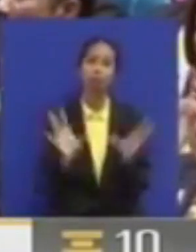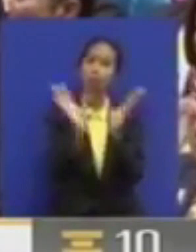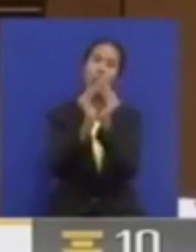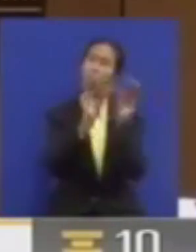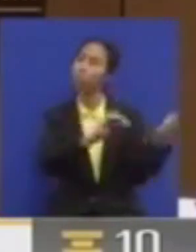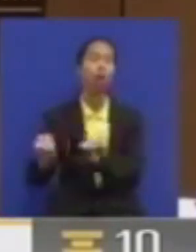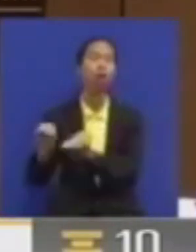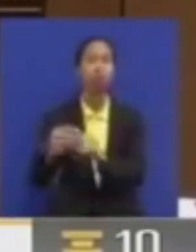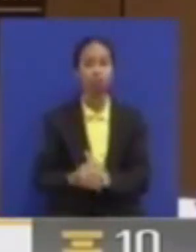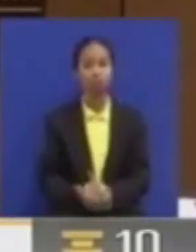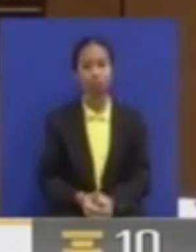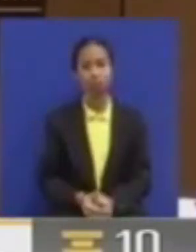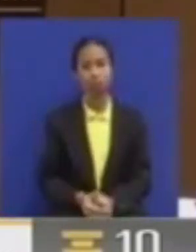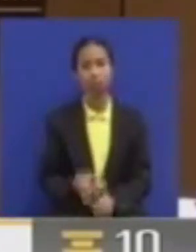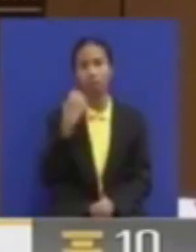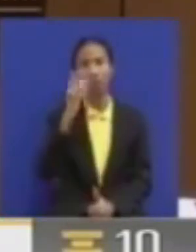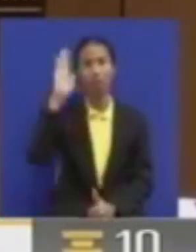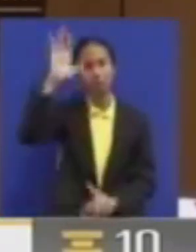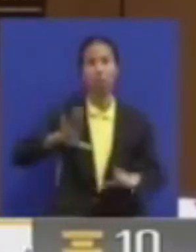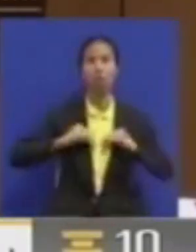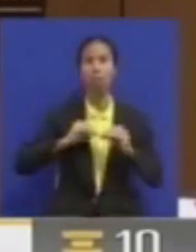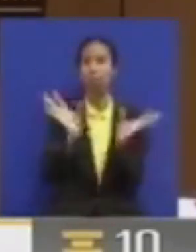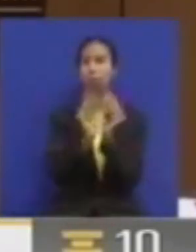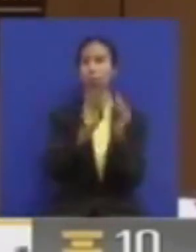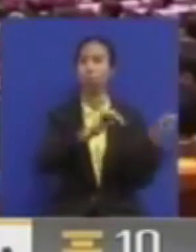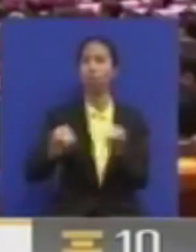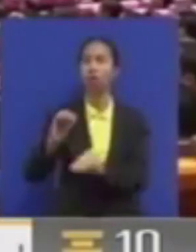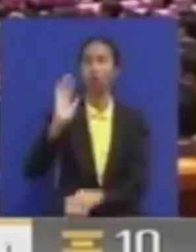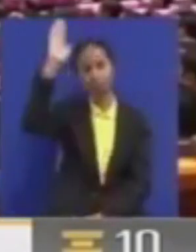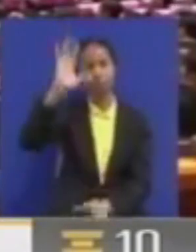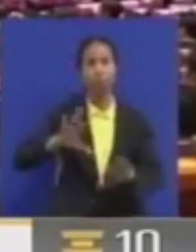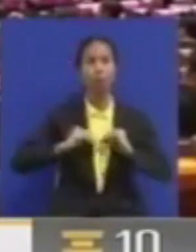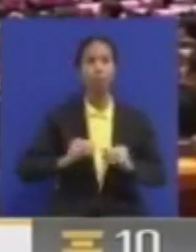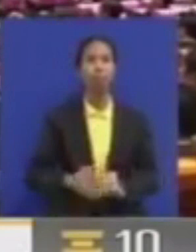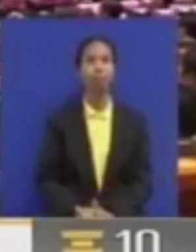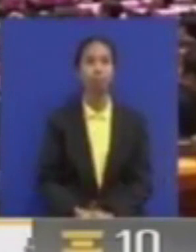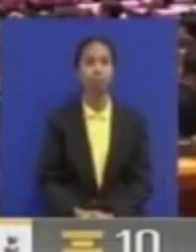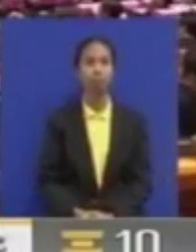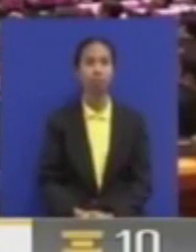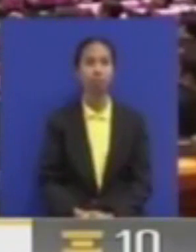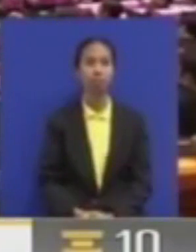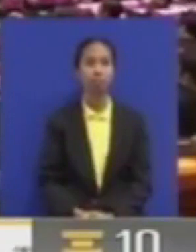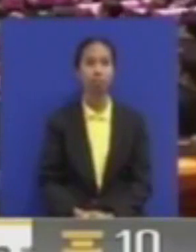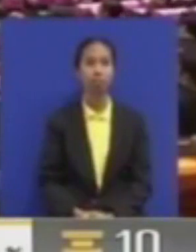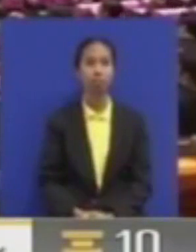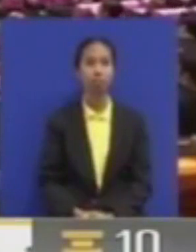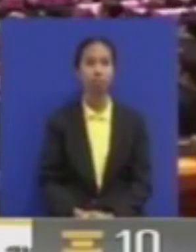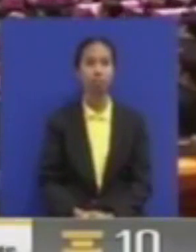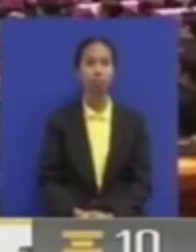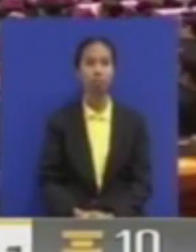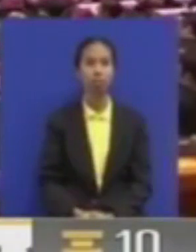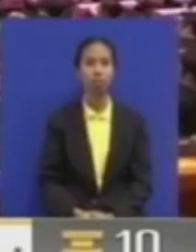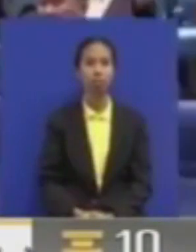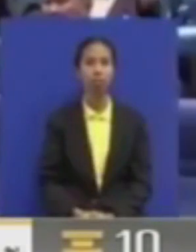บอกว่าขอให้เลื่อนไปเหมือนเดิ ม ยังยืนยันเหมือนเดิมนะ แต่โหวตแล้วแพ ้แต่ก็โหวตก็แพ้แล้วก็อย่างที่บอกว่